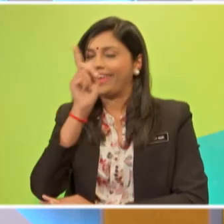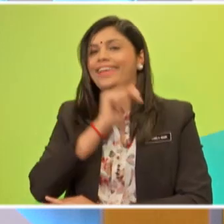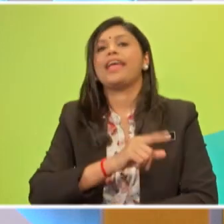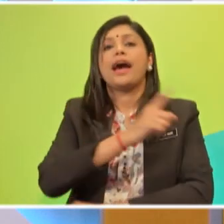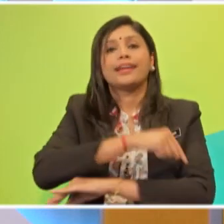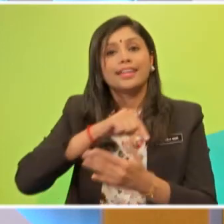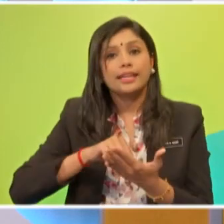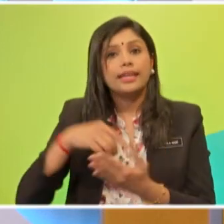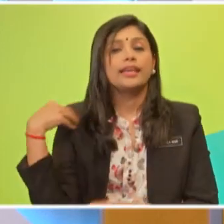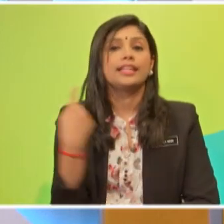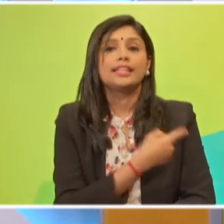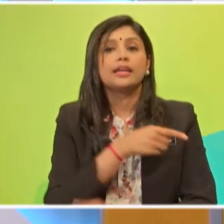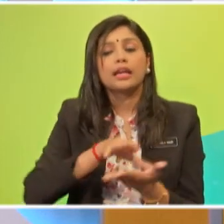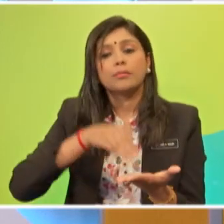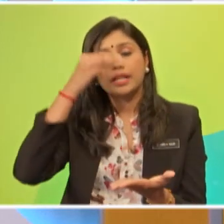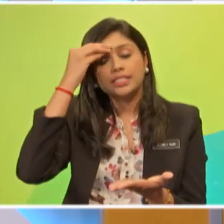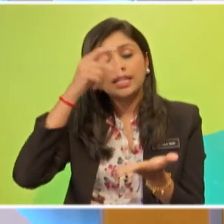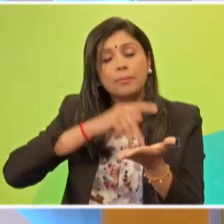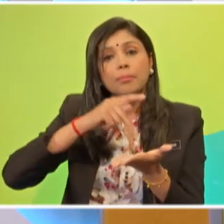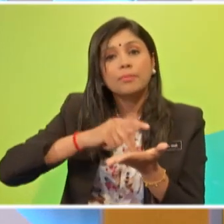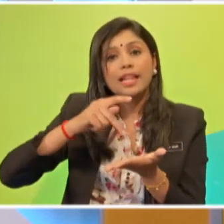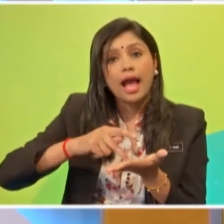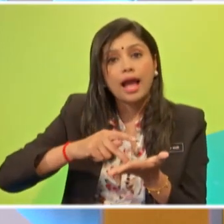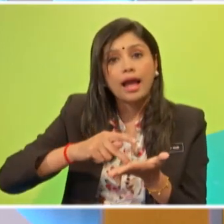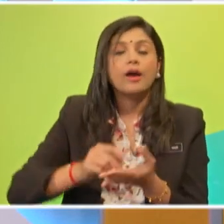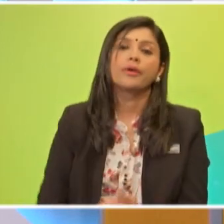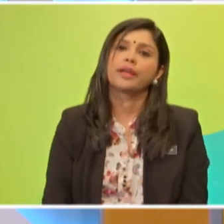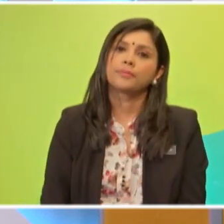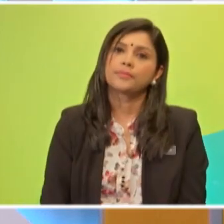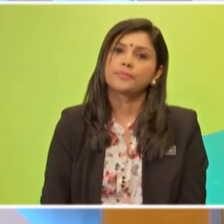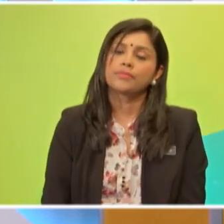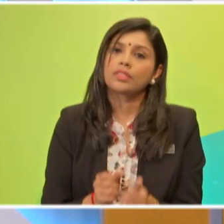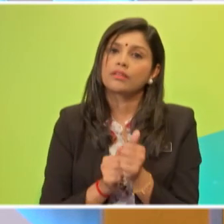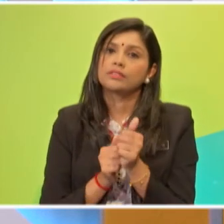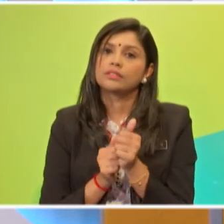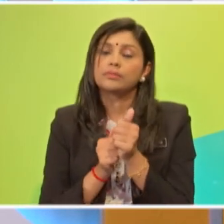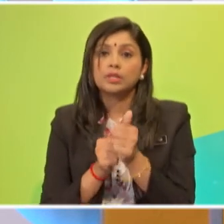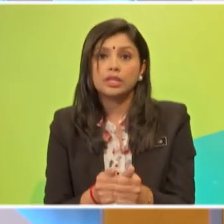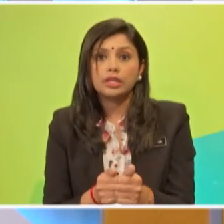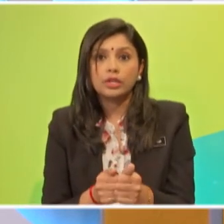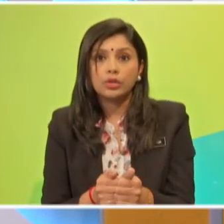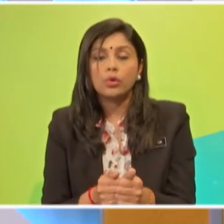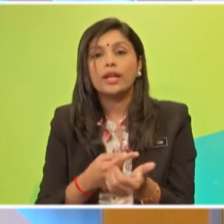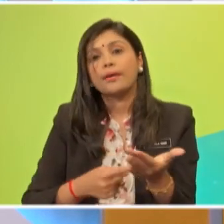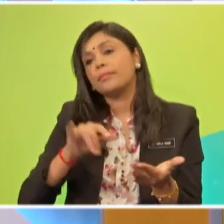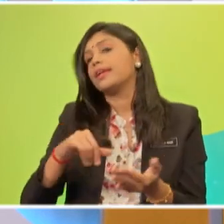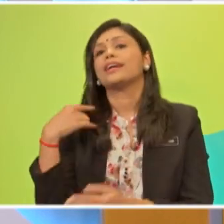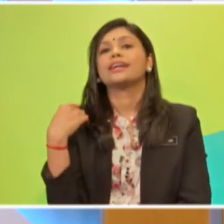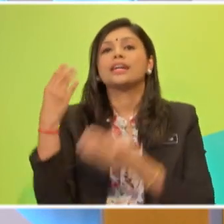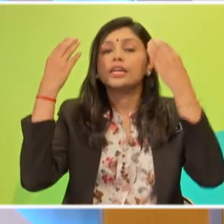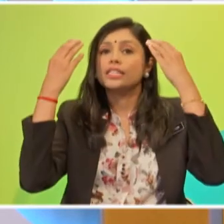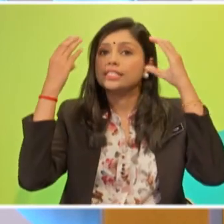akan belajar tentang membilang objek. Yang pertama, kita akan membilang objek berdasarkan slide pembelajaran. Yang kedua, kita akan